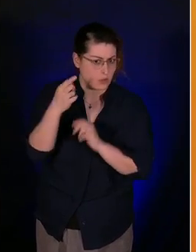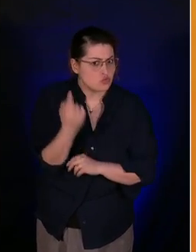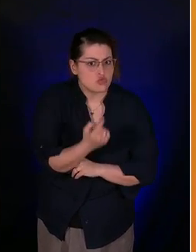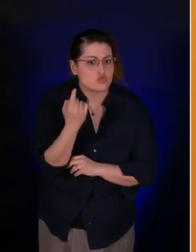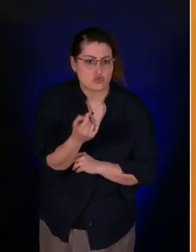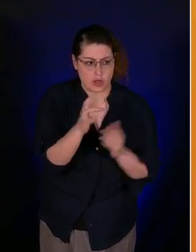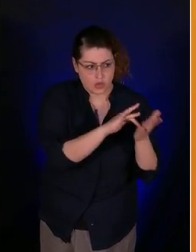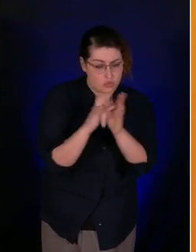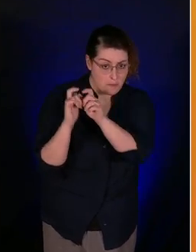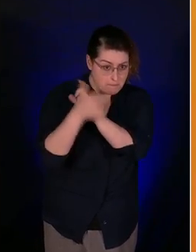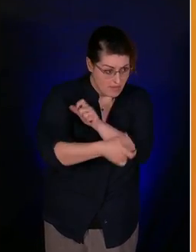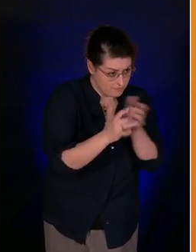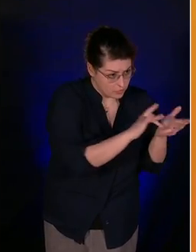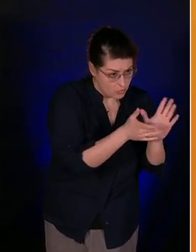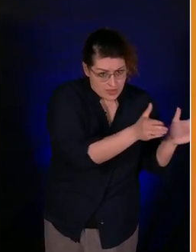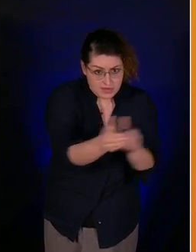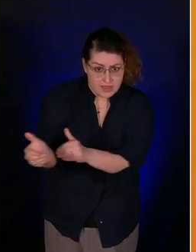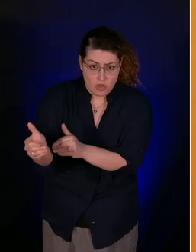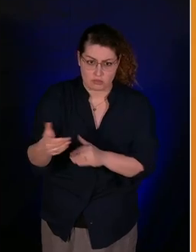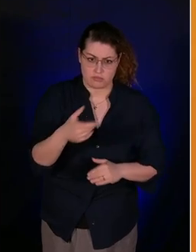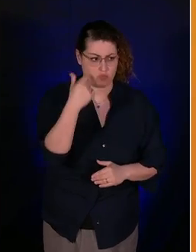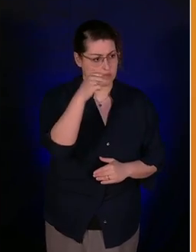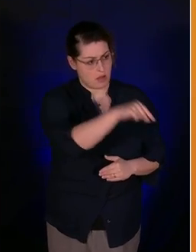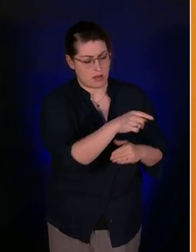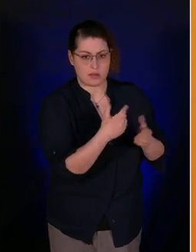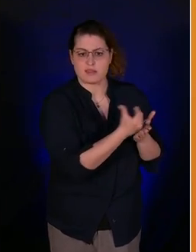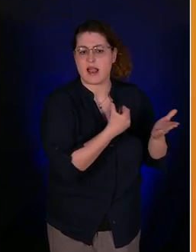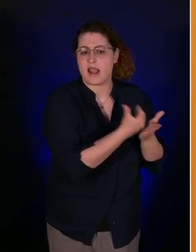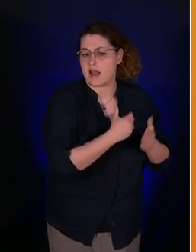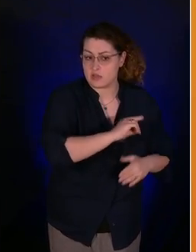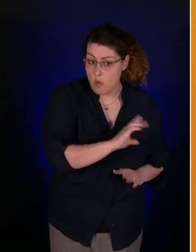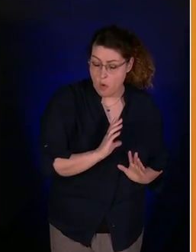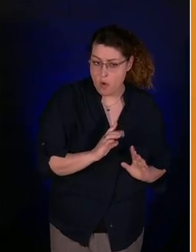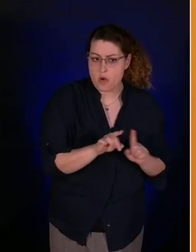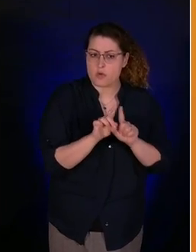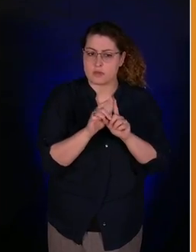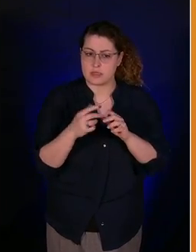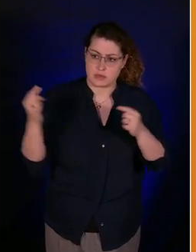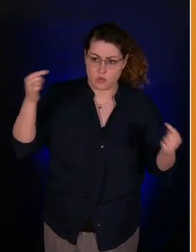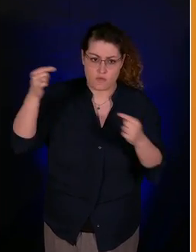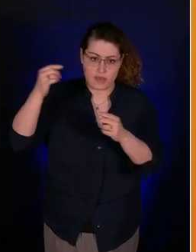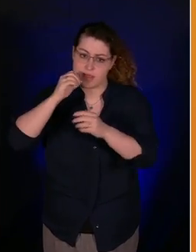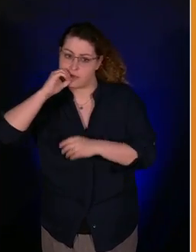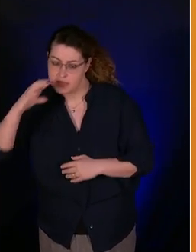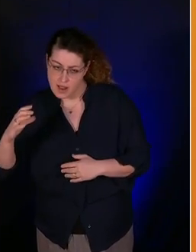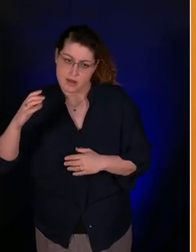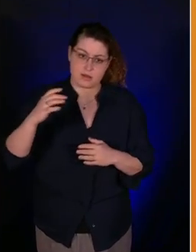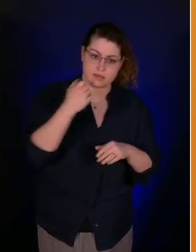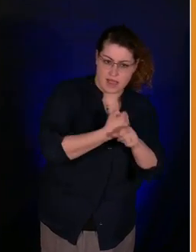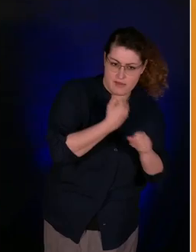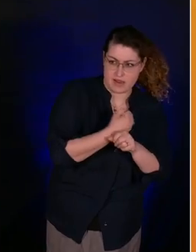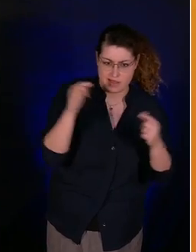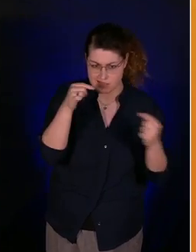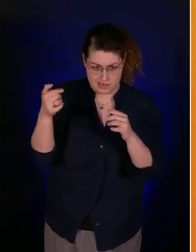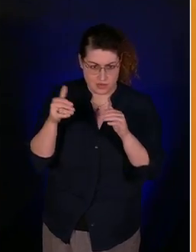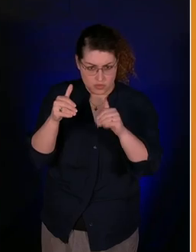les secteurs sont impactés, pas seulement aux marges du salariat, vous le savez tout aussi bien que moi. Le conflit capital-travail ne disparaît pas, ça c'est l'évidence, mais ses